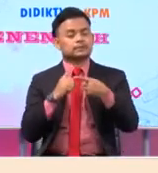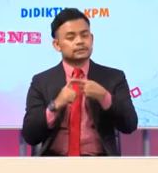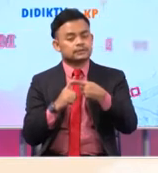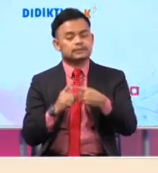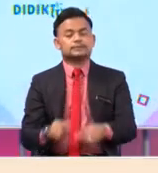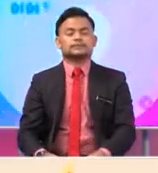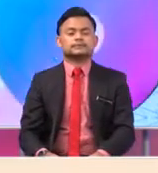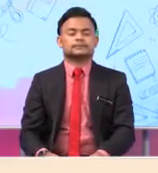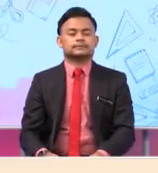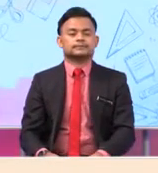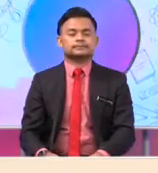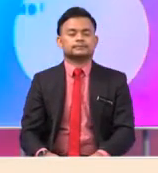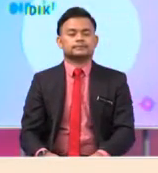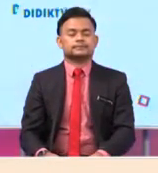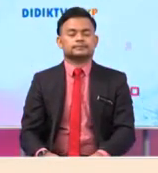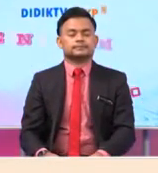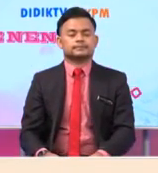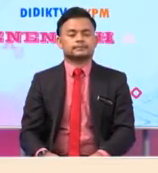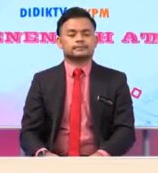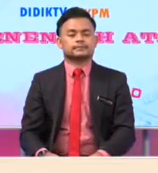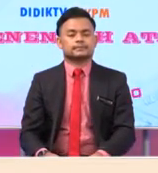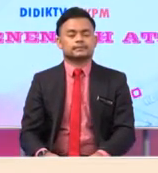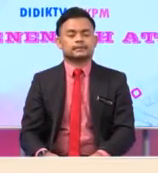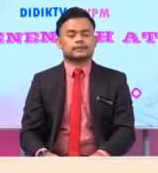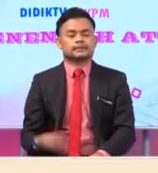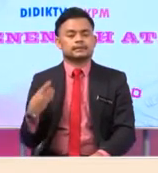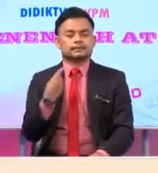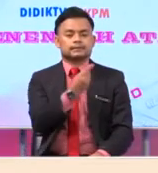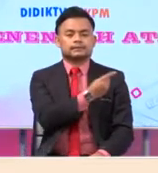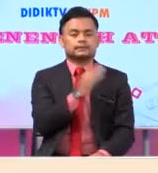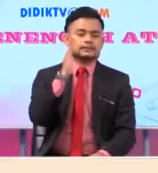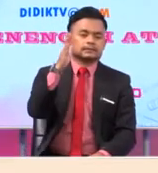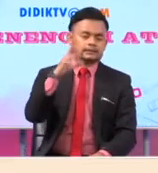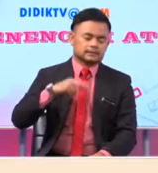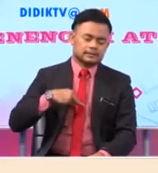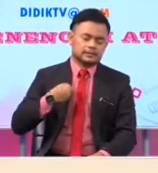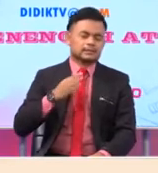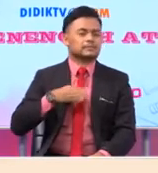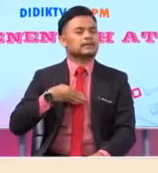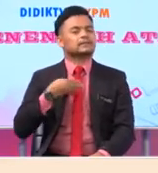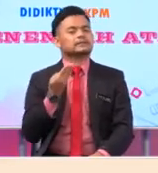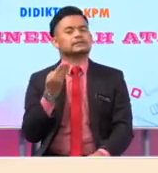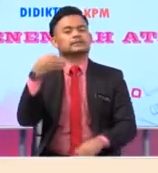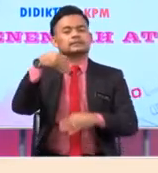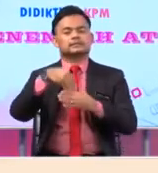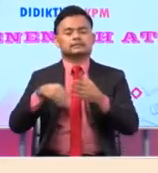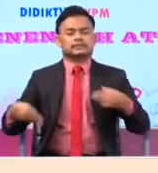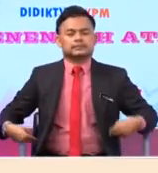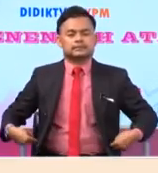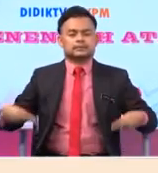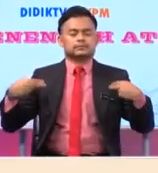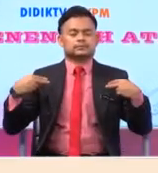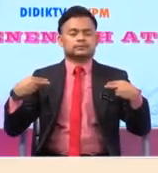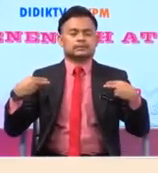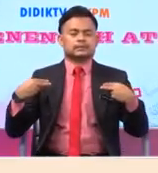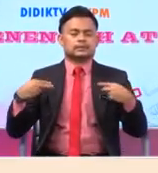Oke seterusnya menjamin kebahagiaan dalam kehidupan kita ini bila kita selalu buat bayi